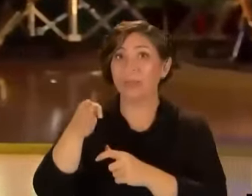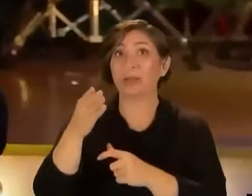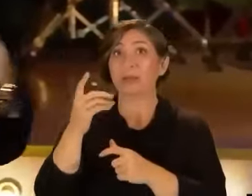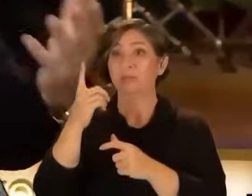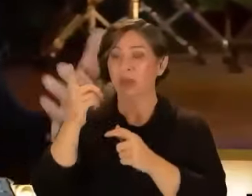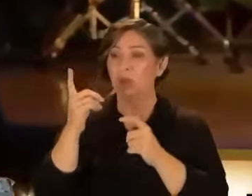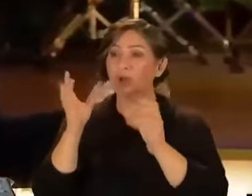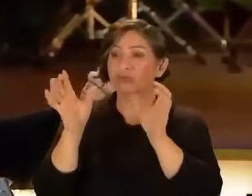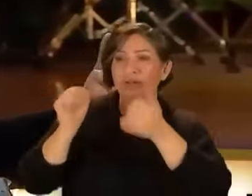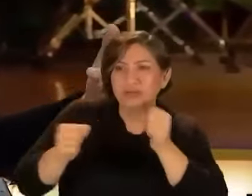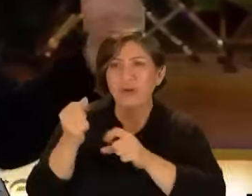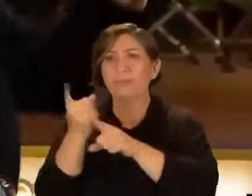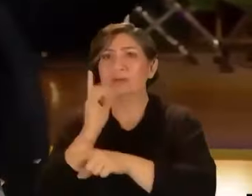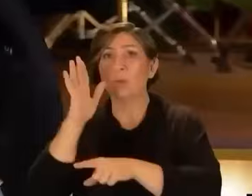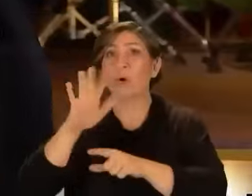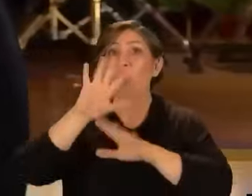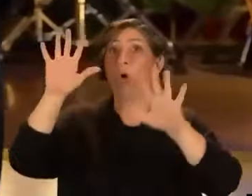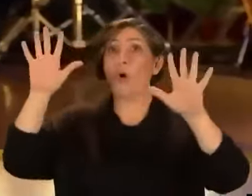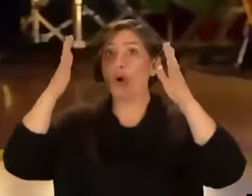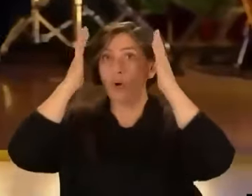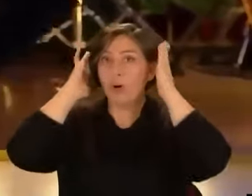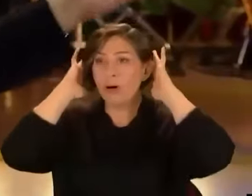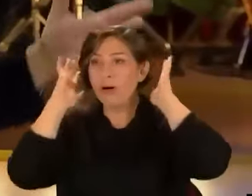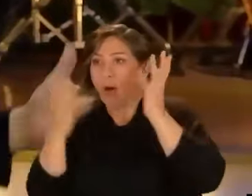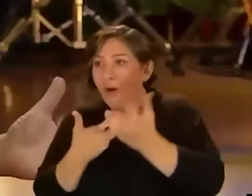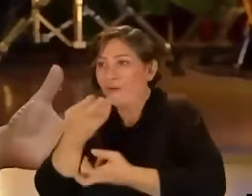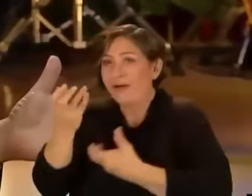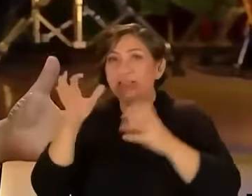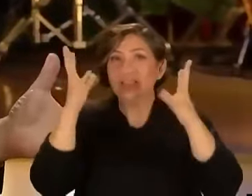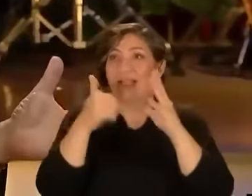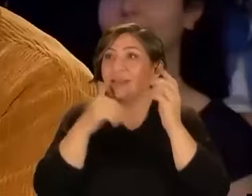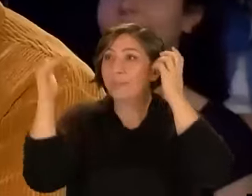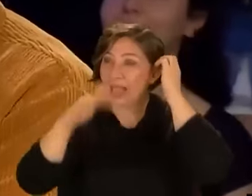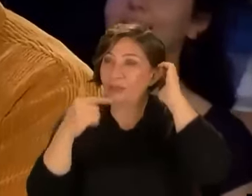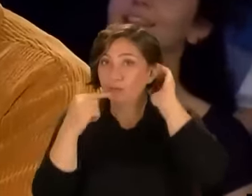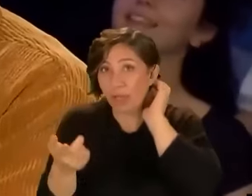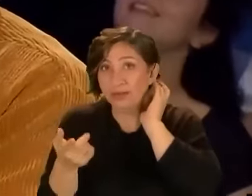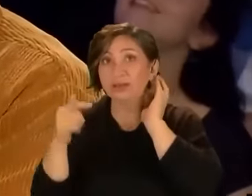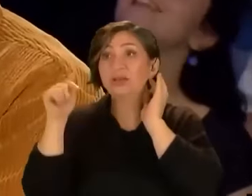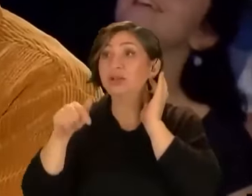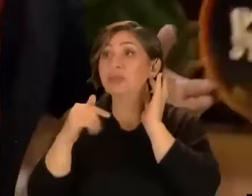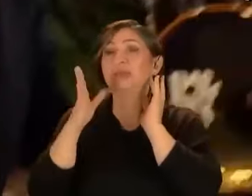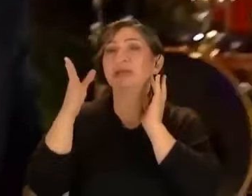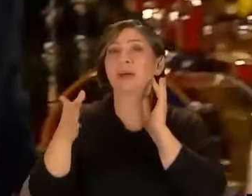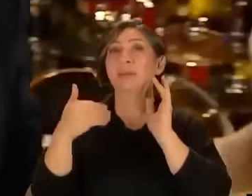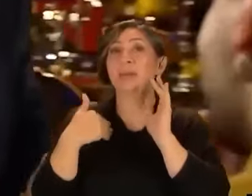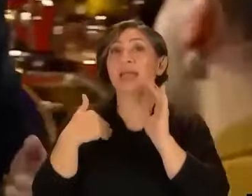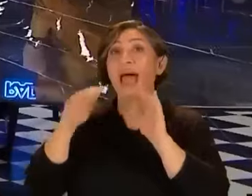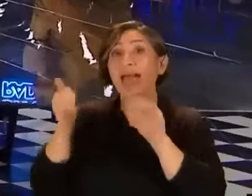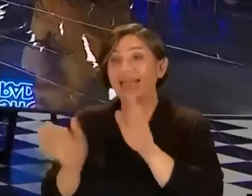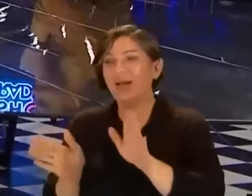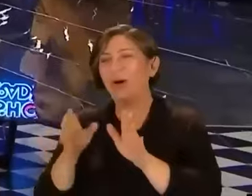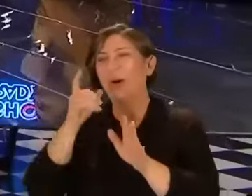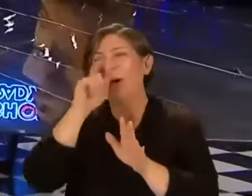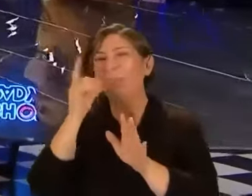bir kulübe mulübe falan gittiğimde buraları şimdi azdıracak çılgın adam geldi diyorlardı. Şimdi gittiğimde beni arkadan